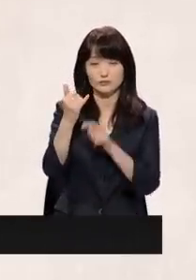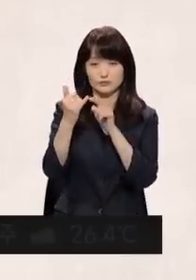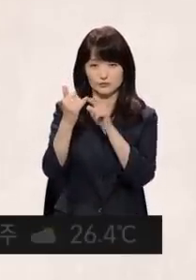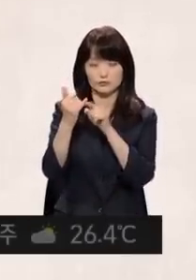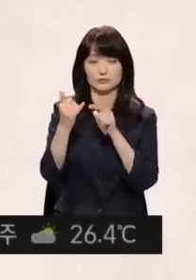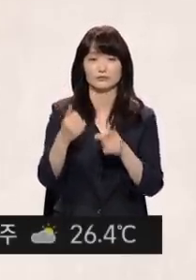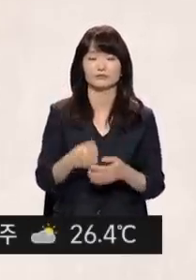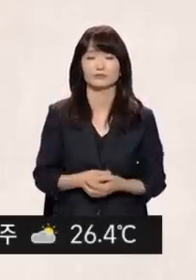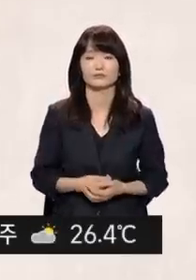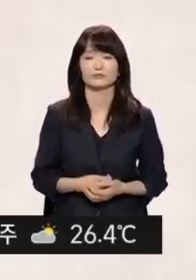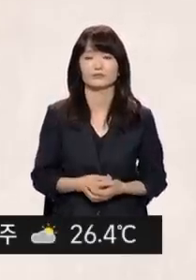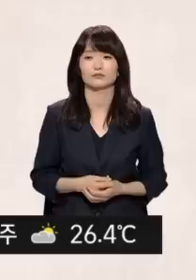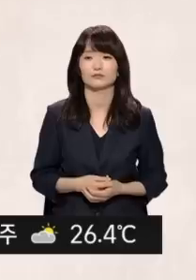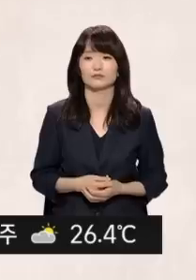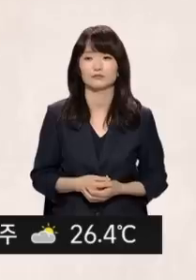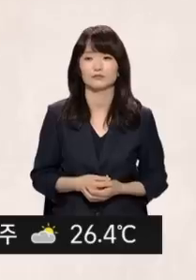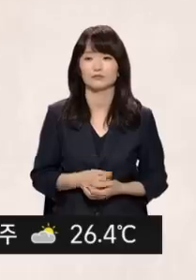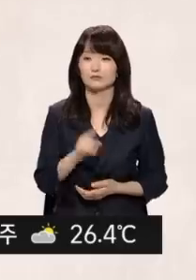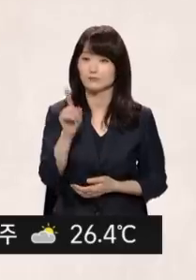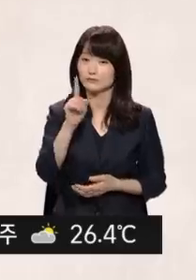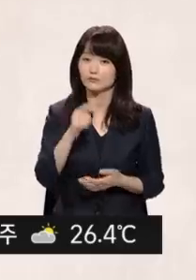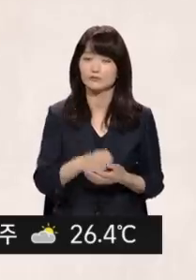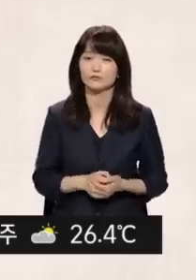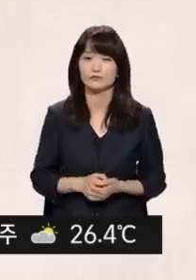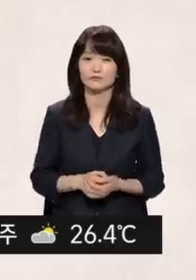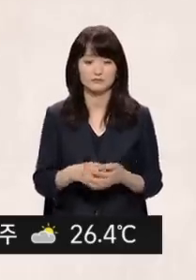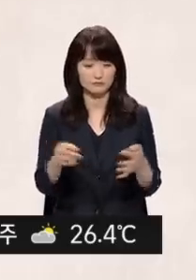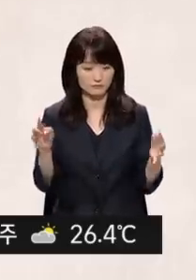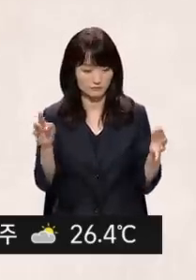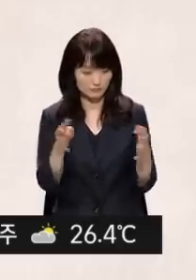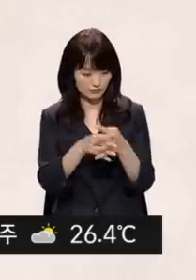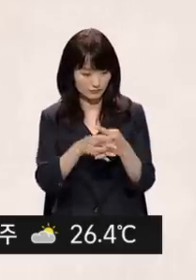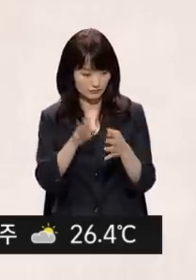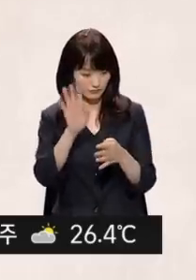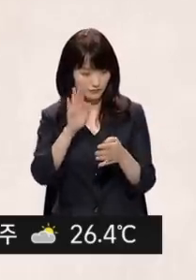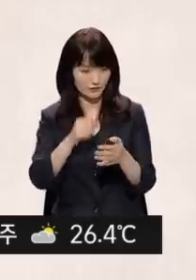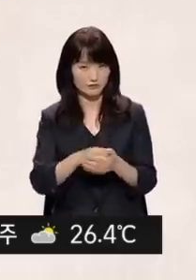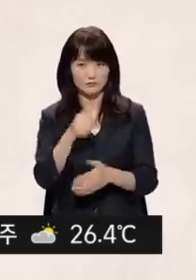있으니까 결국 할 수 있는 건 뭘까요 끝까지 안 해주면 소송입니다